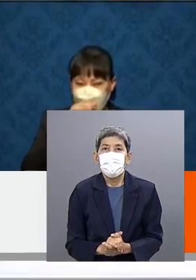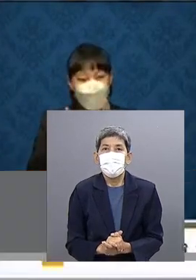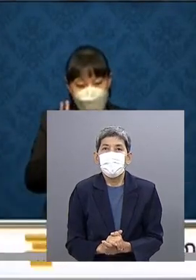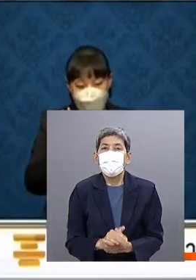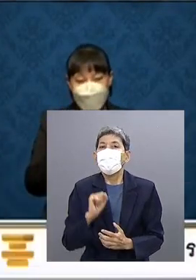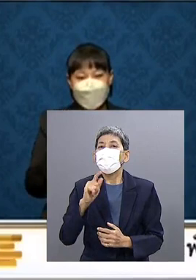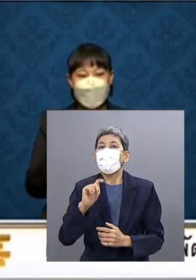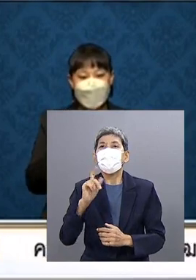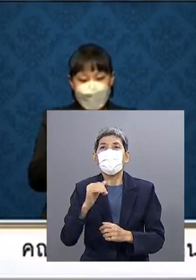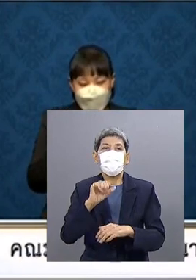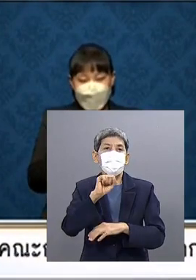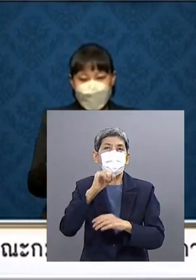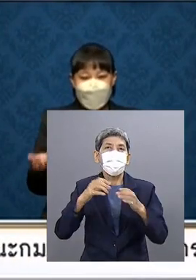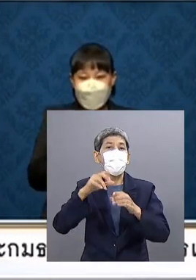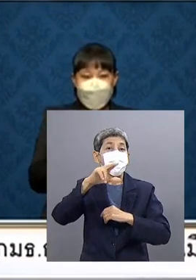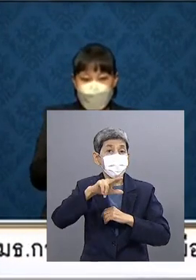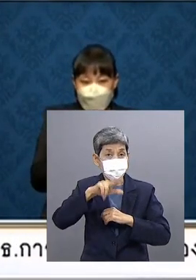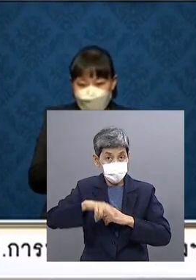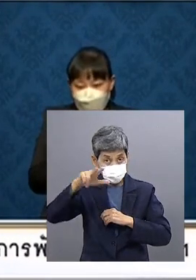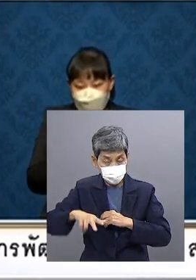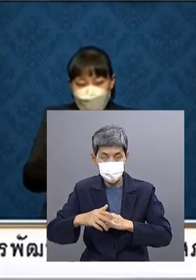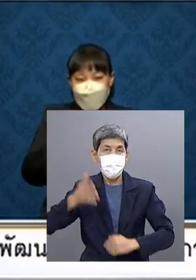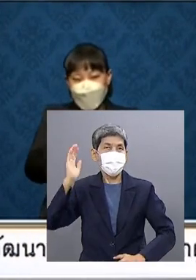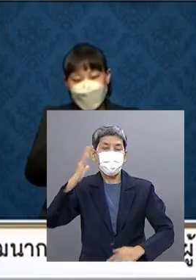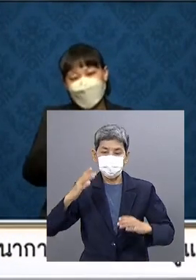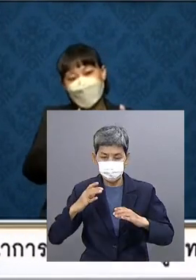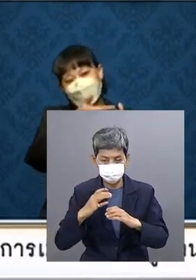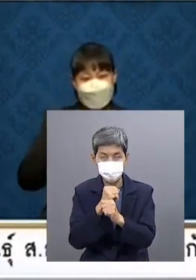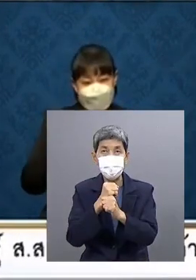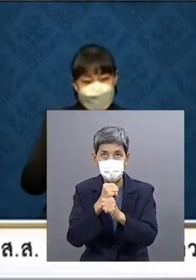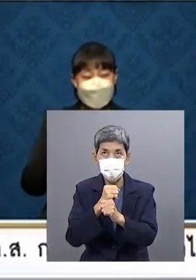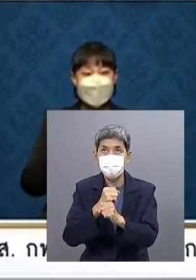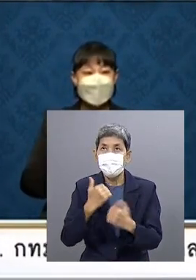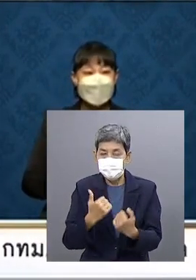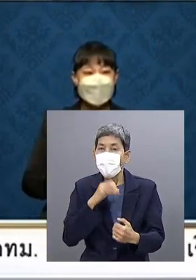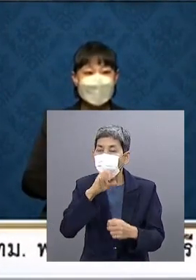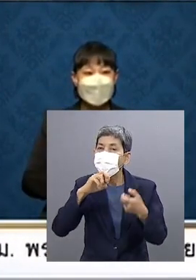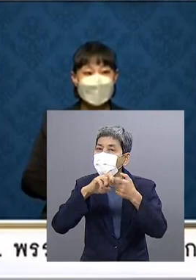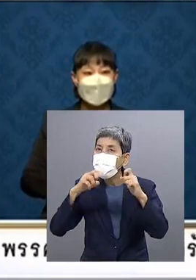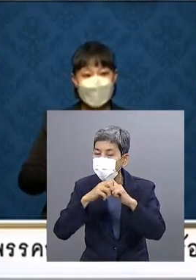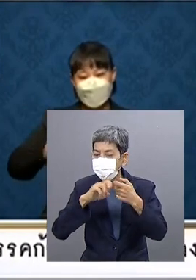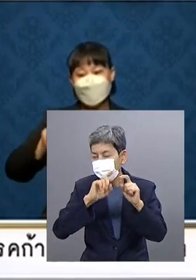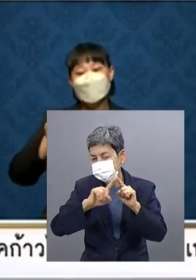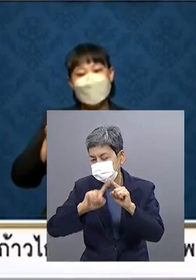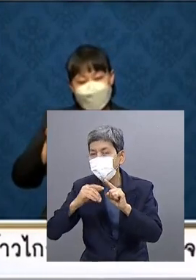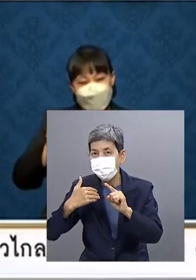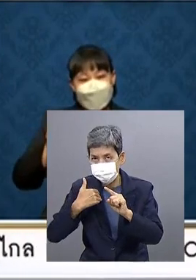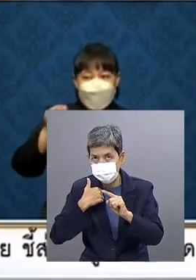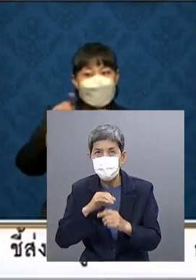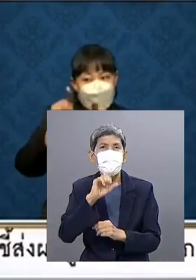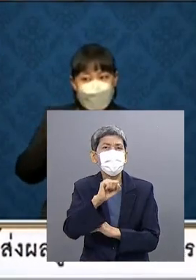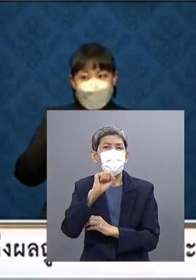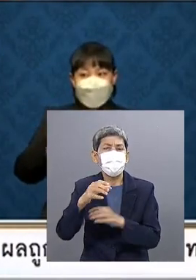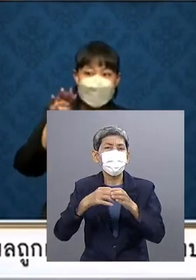ส.ส.พรรคเพื่อไทยอภิปรายสรุปภาพรวมโดยทั้งหมดโดยย้ำถึงปัญหาวิกฤติต่างๆตามด้วยส.ส.พรรคเพื่อไทย